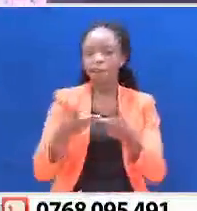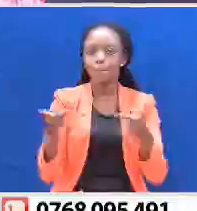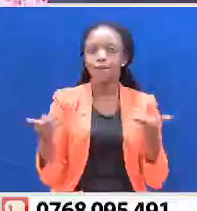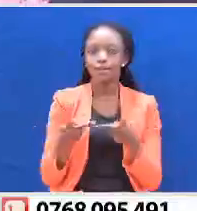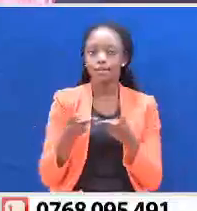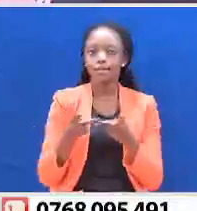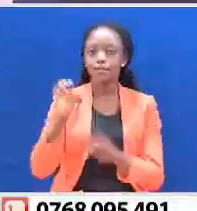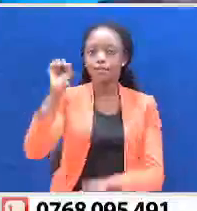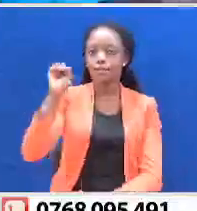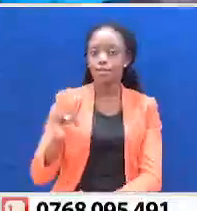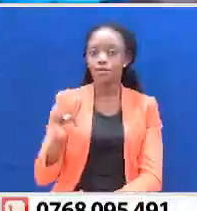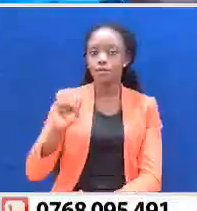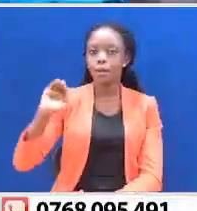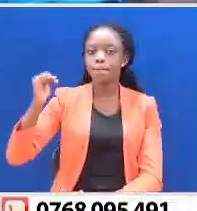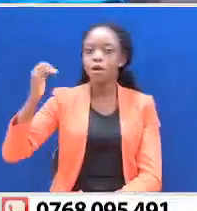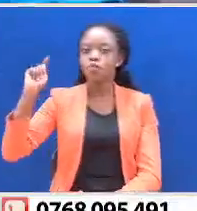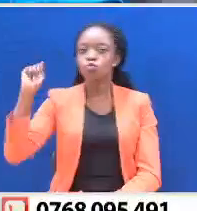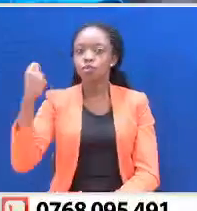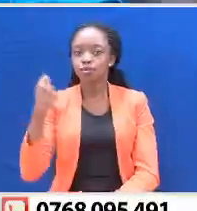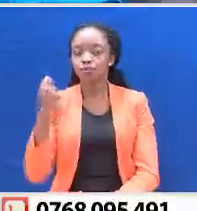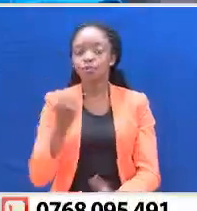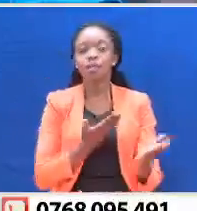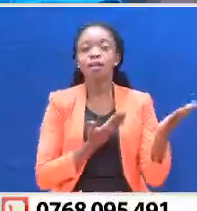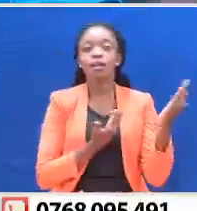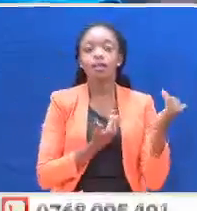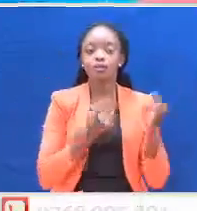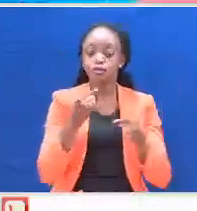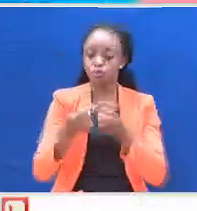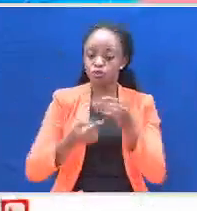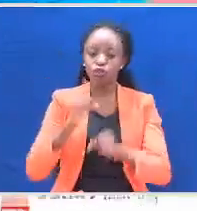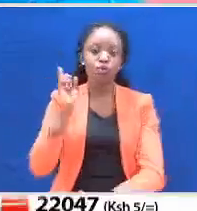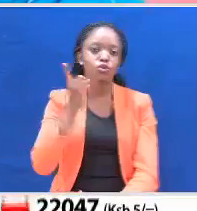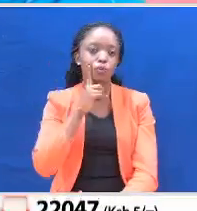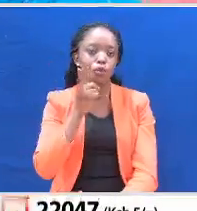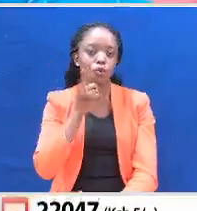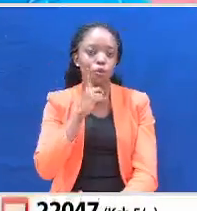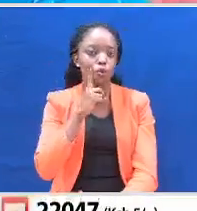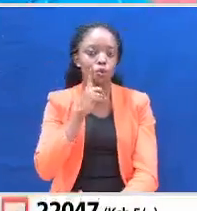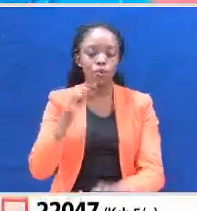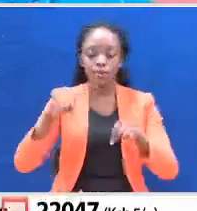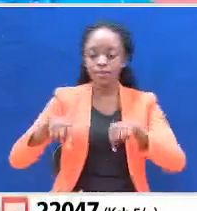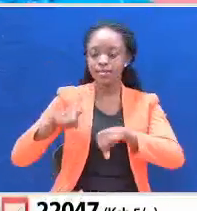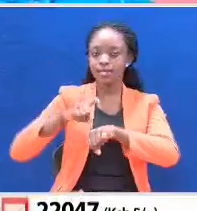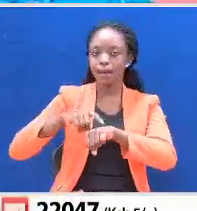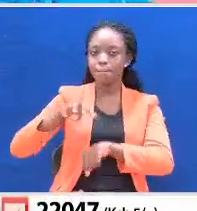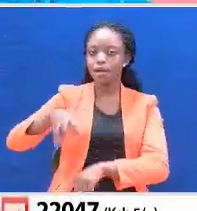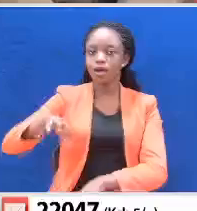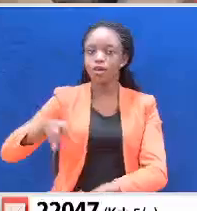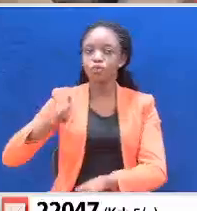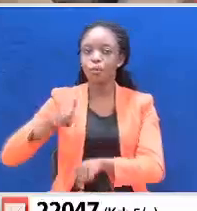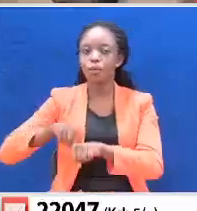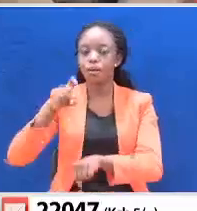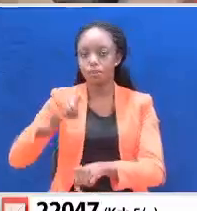ya mashariki mwa mlima Kenya inatarajiwa kuendelea tena kesho, mara hii katika kaunti ya